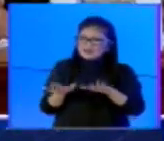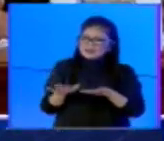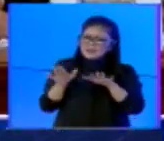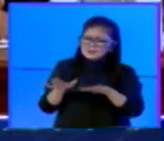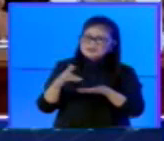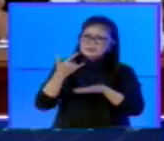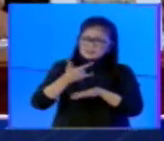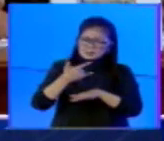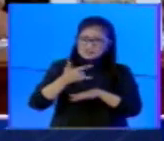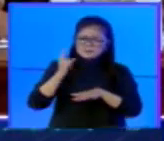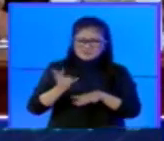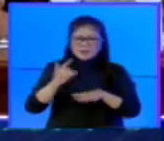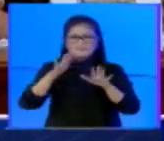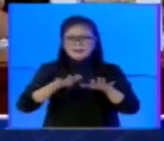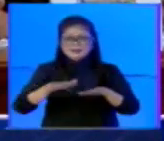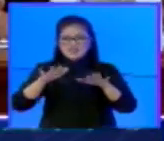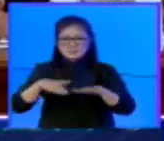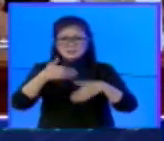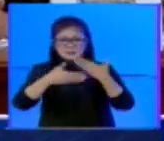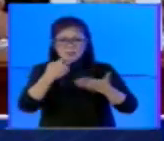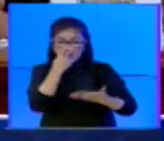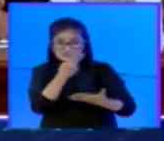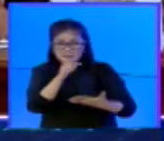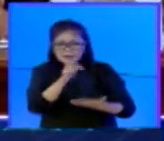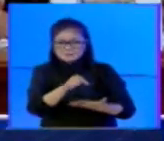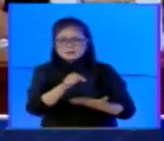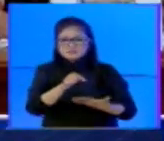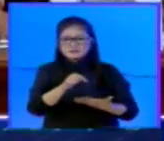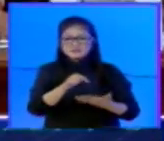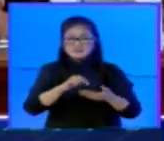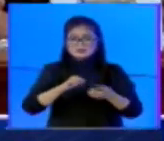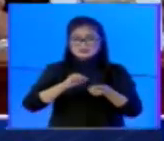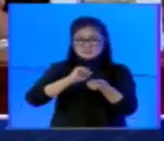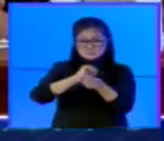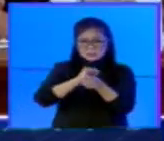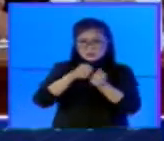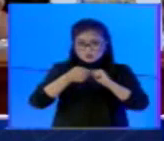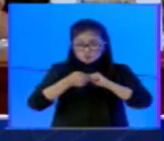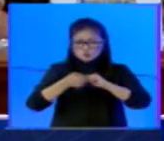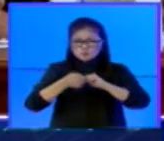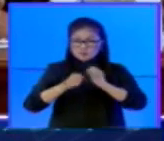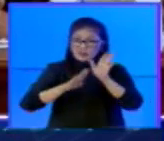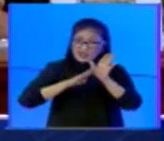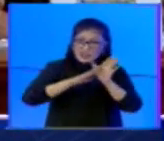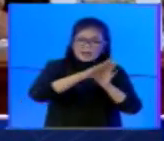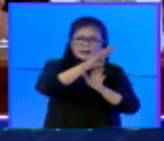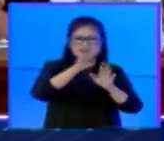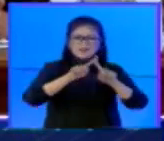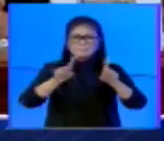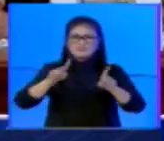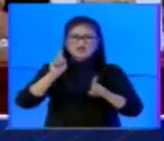hati-hati di negara kita, walaupun ada peningkatan kasus positif di beberapa daerah, tetapi kalau dibandingkan